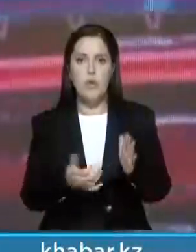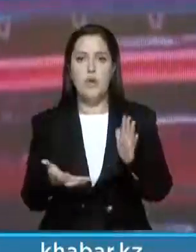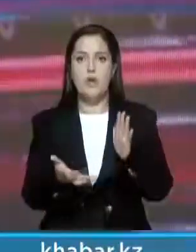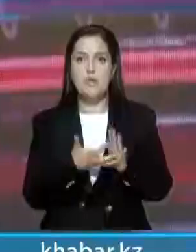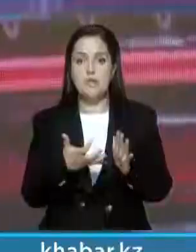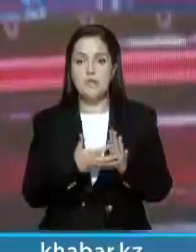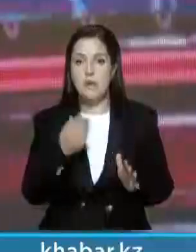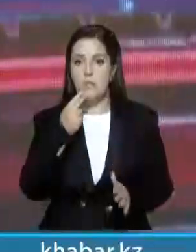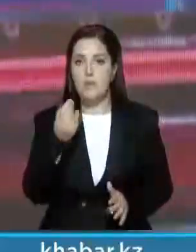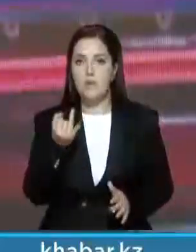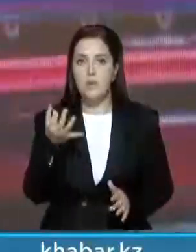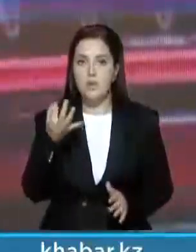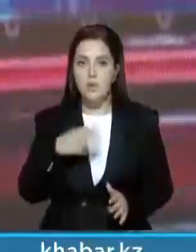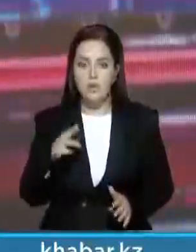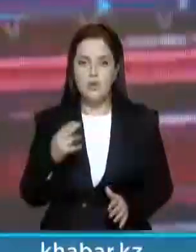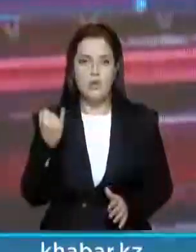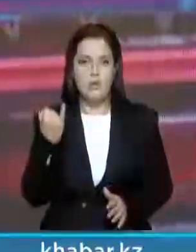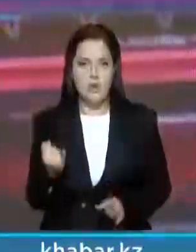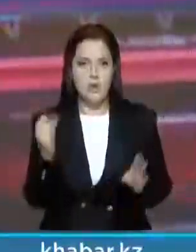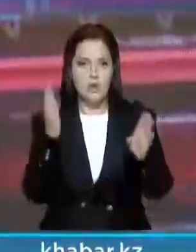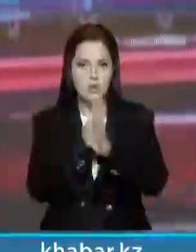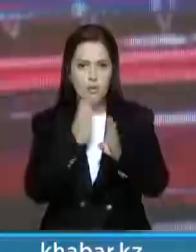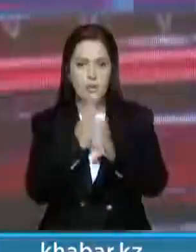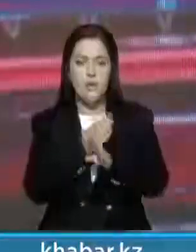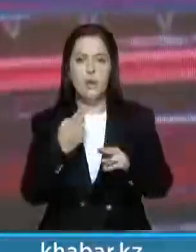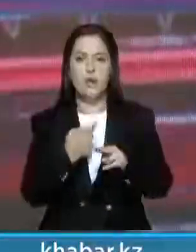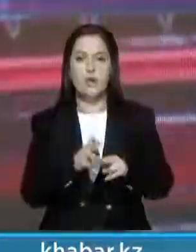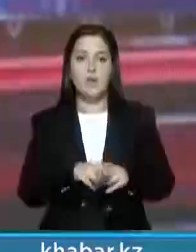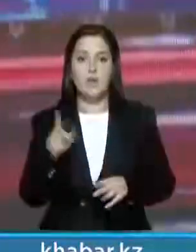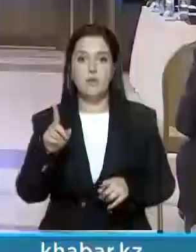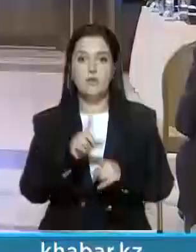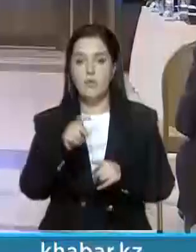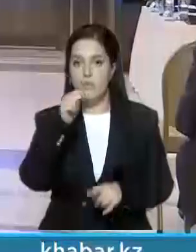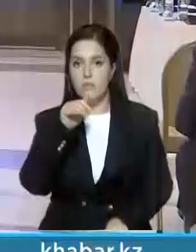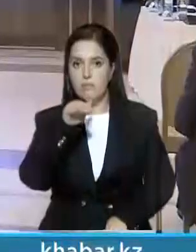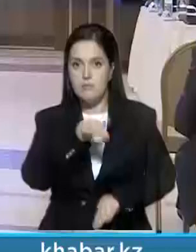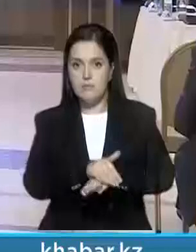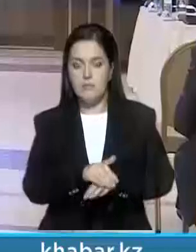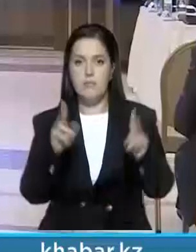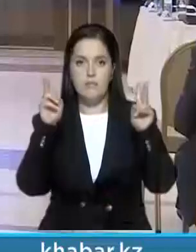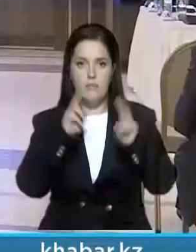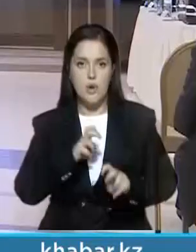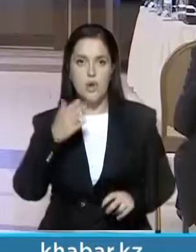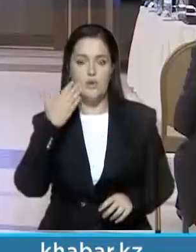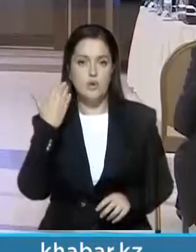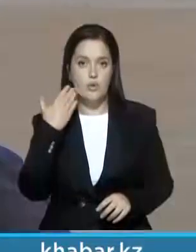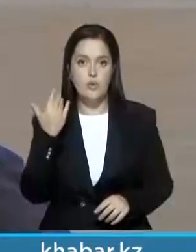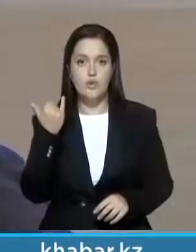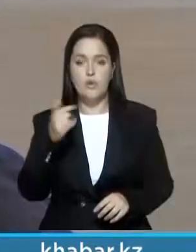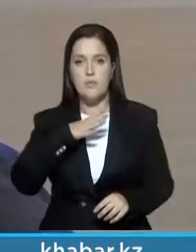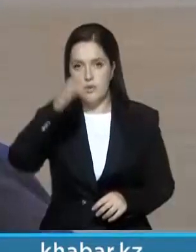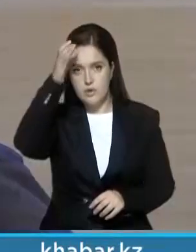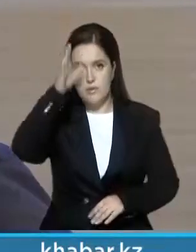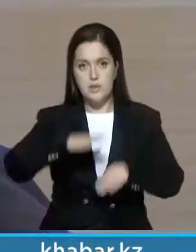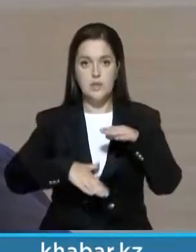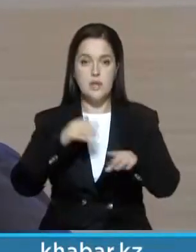многие факторы. Недостаточное употребление йода, плохая экология. Более усовершенствованными стали методы исследования. Об этом речь шла